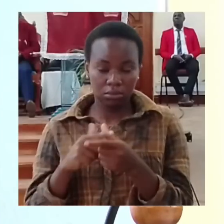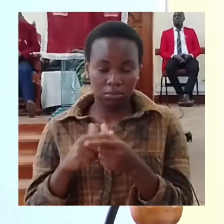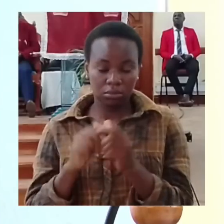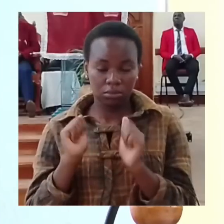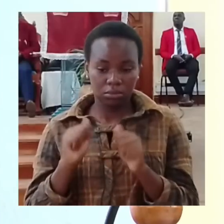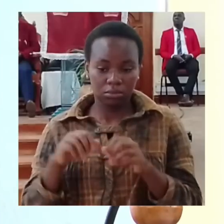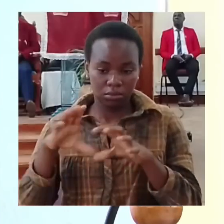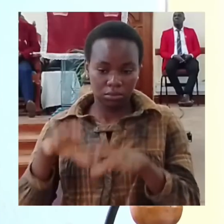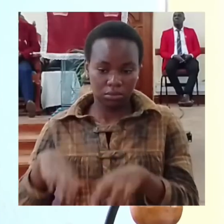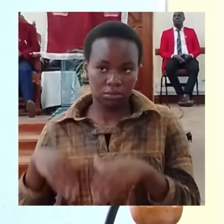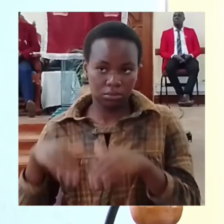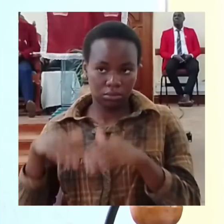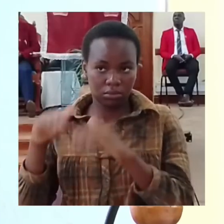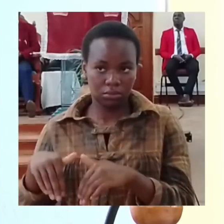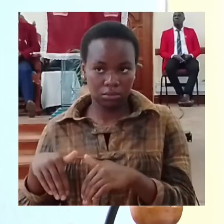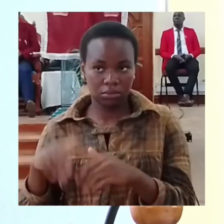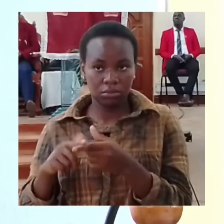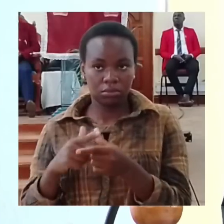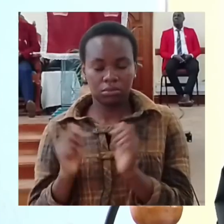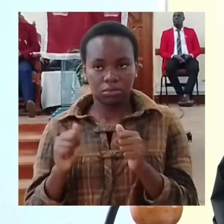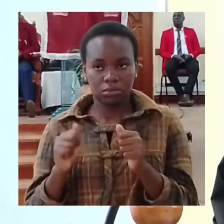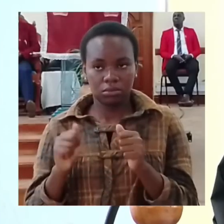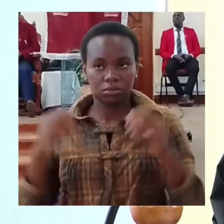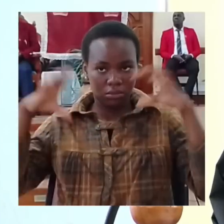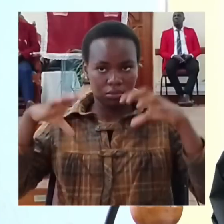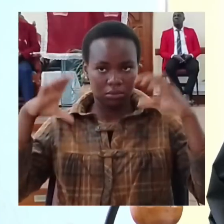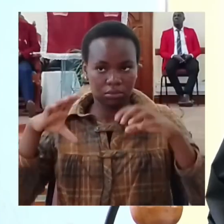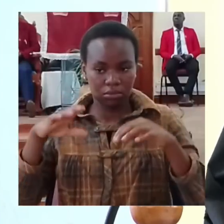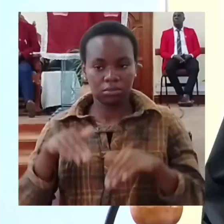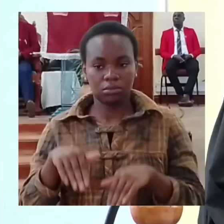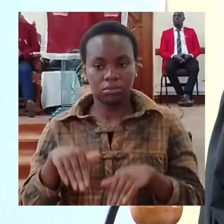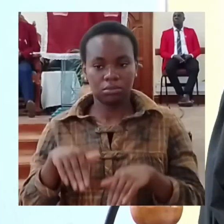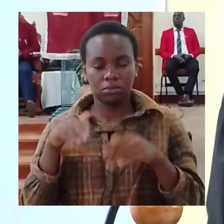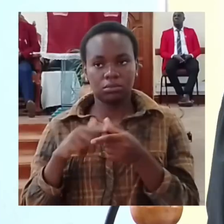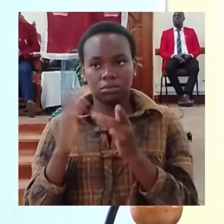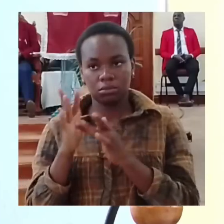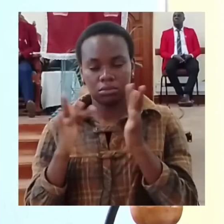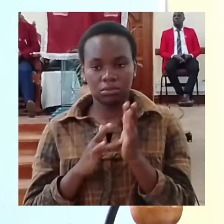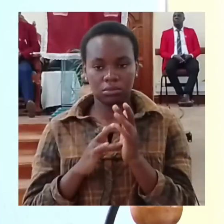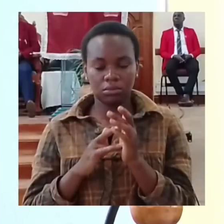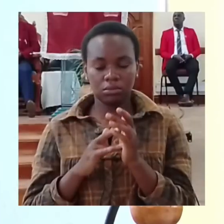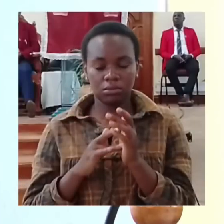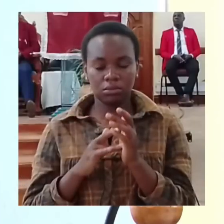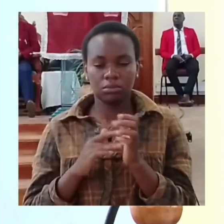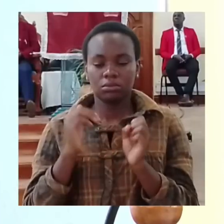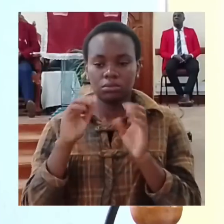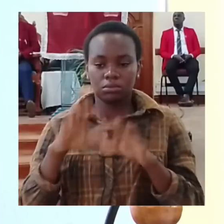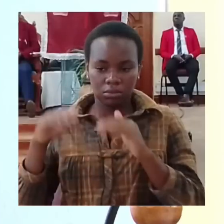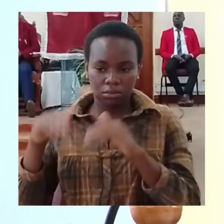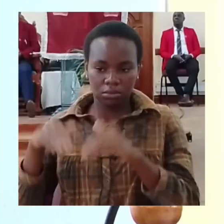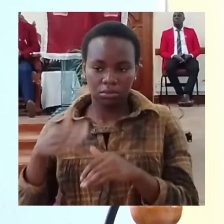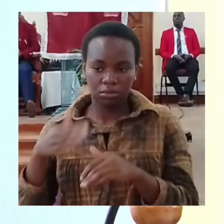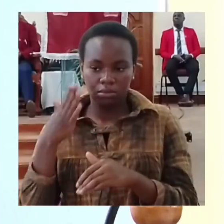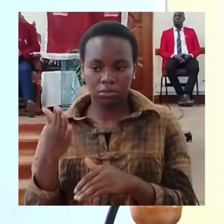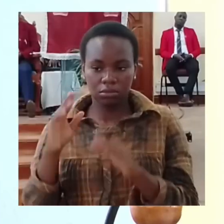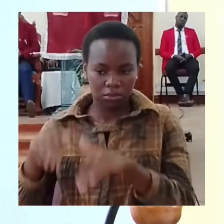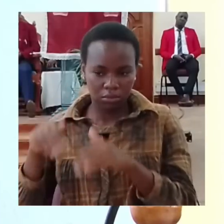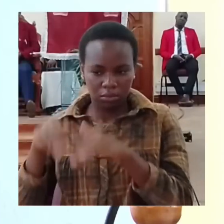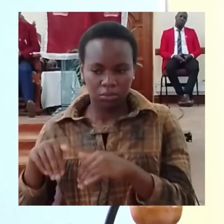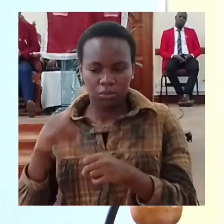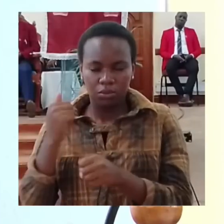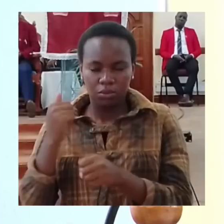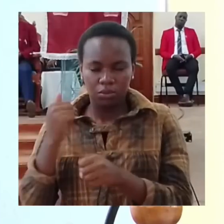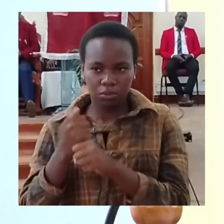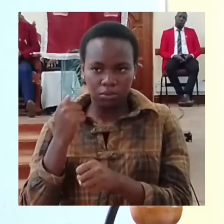o mbura ni ikoura. Andu aria metereire Mwathani mathiaga mugunda na icembe na mboco na waru